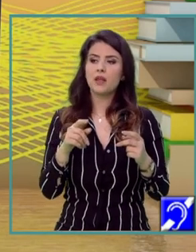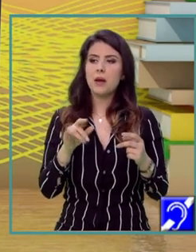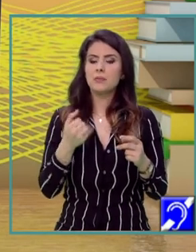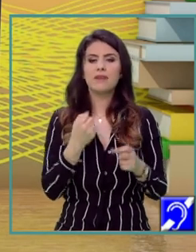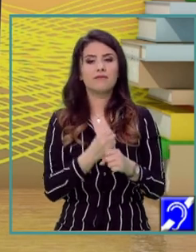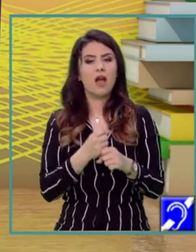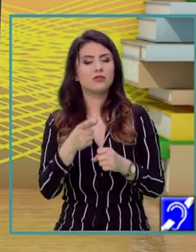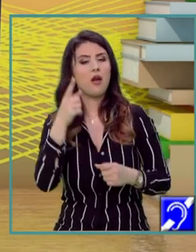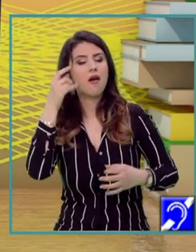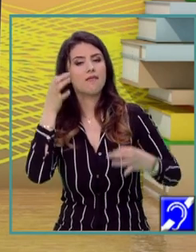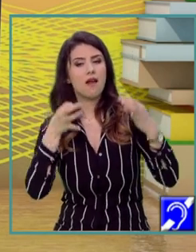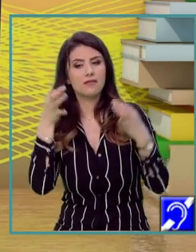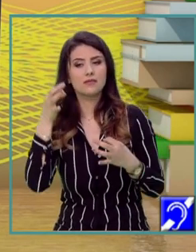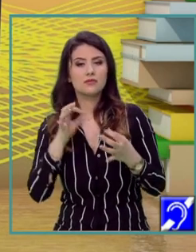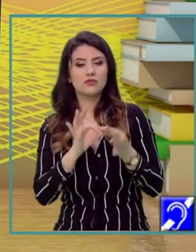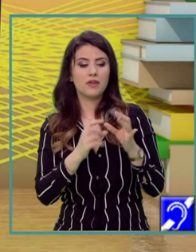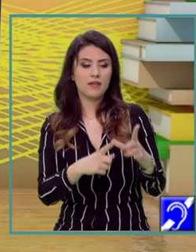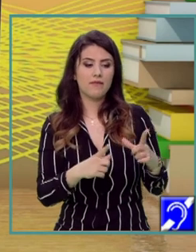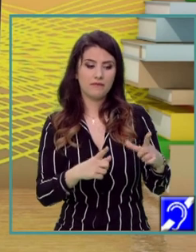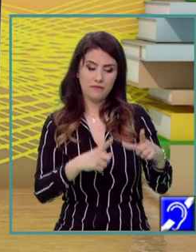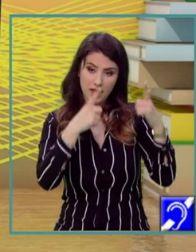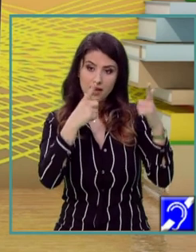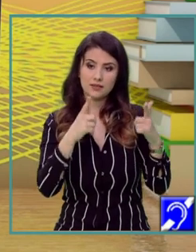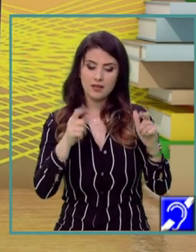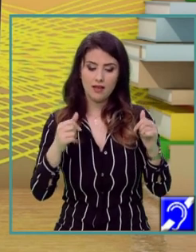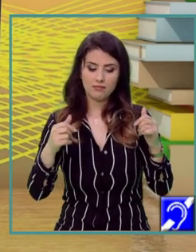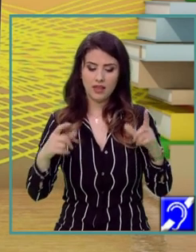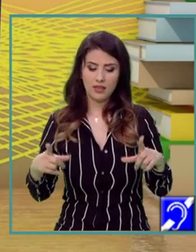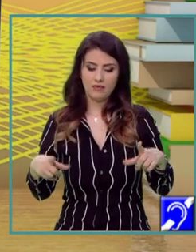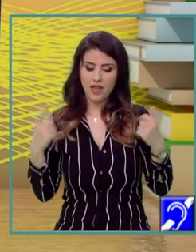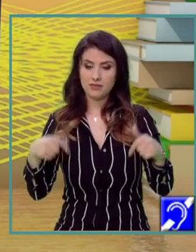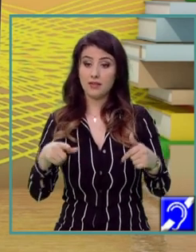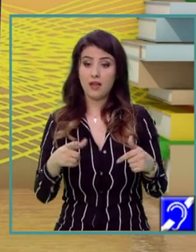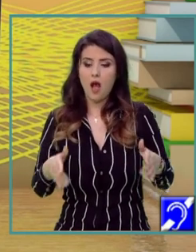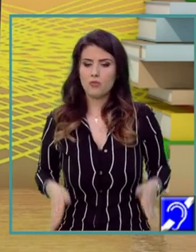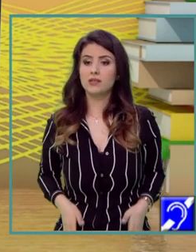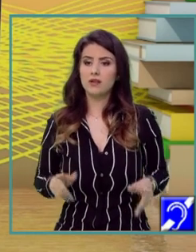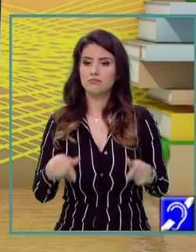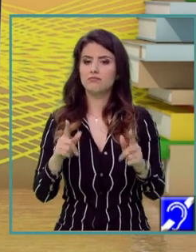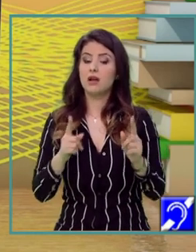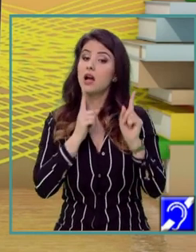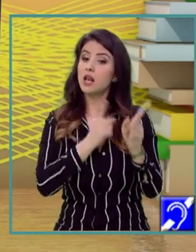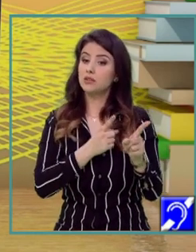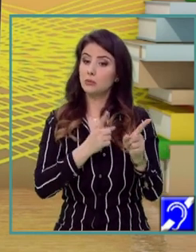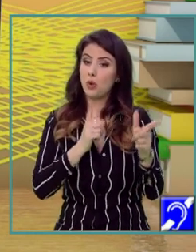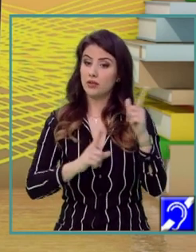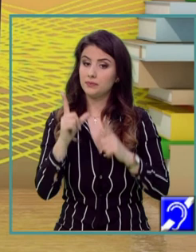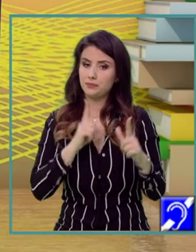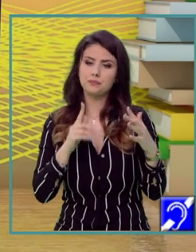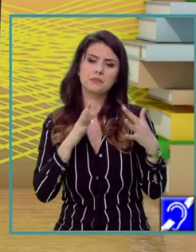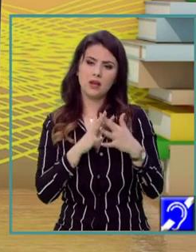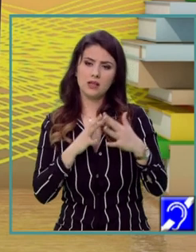stabilit între realitate între timpul prezent al războiului și timpul subiectiv